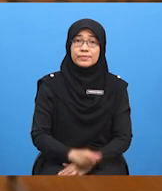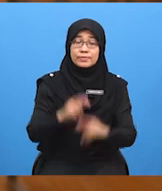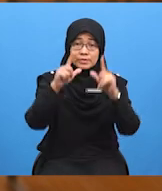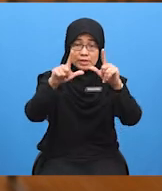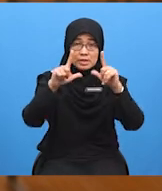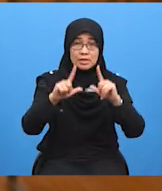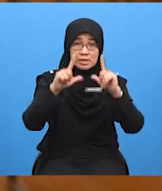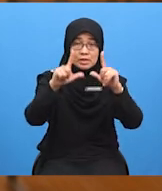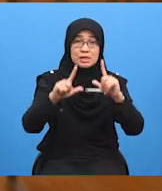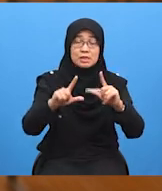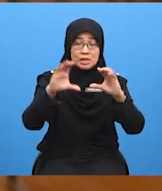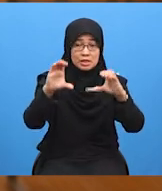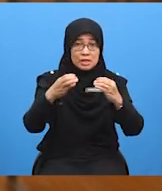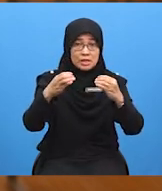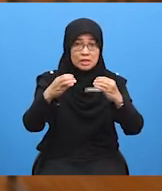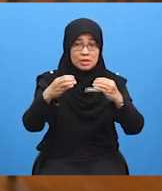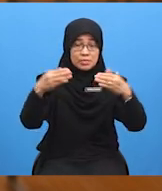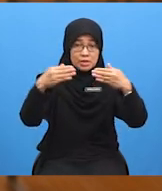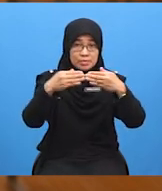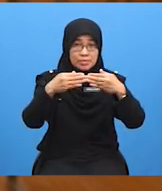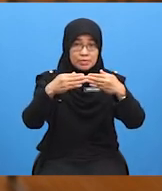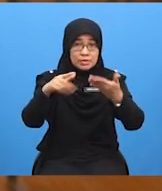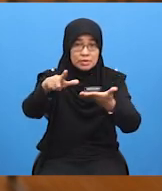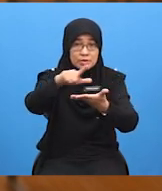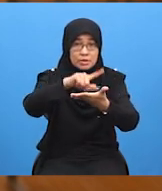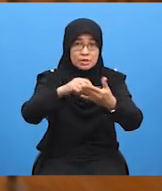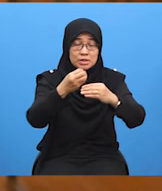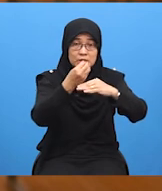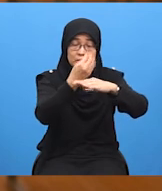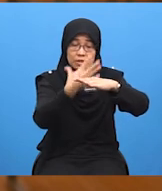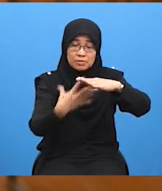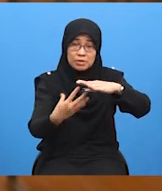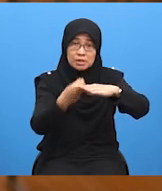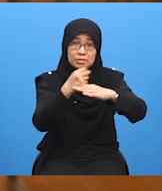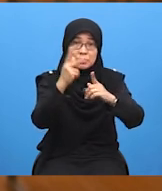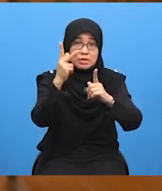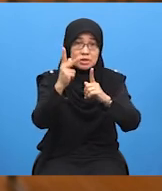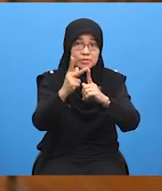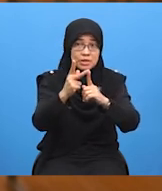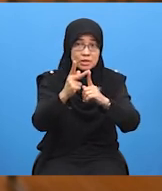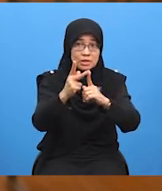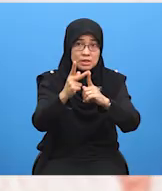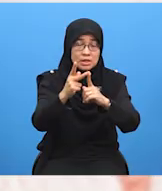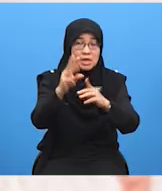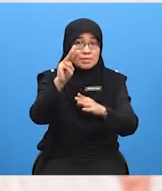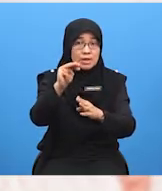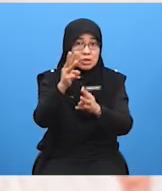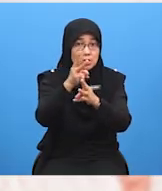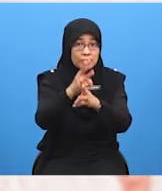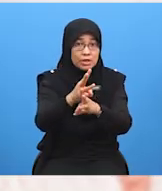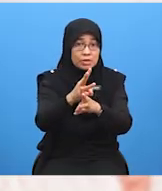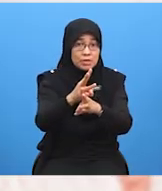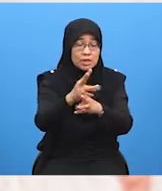Langkah-langkah membuat penyambungan litar input dan litar output pada mikro pengawal adalah seperti berikut.